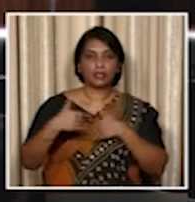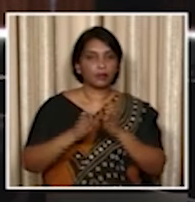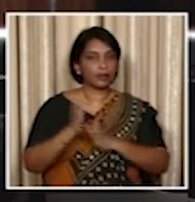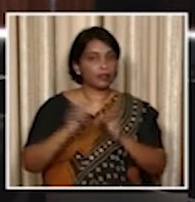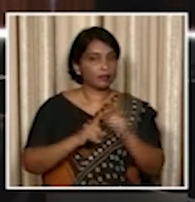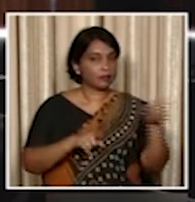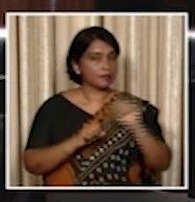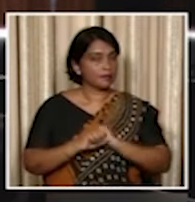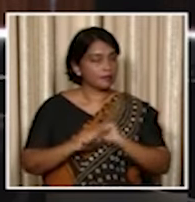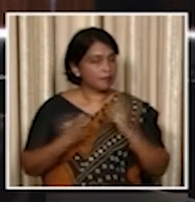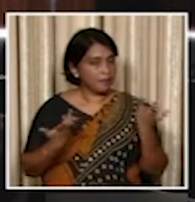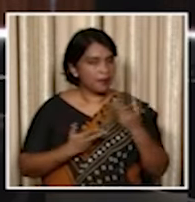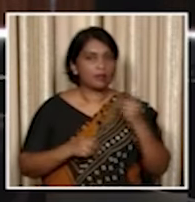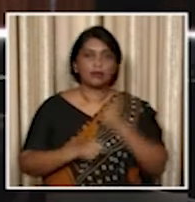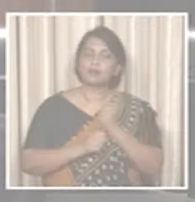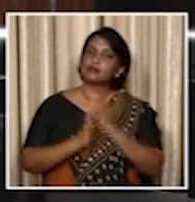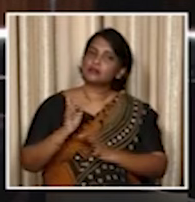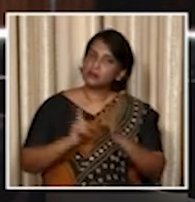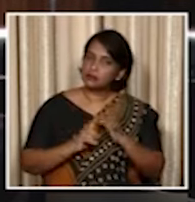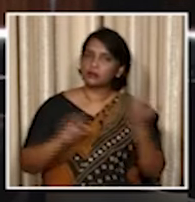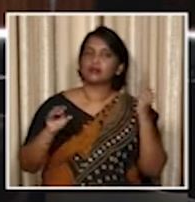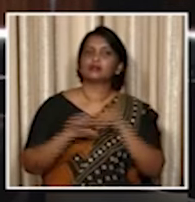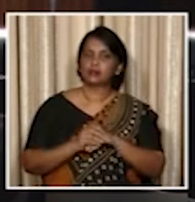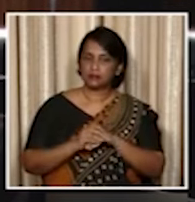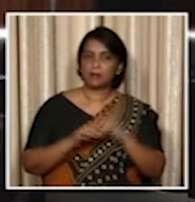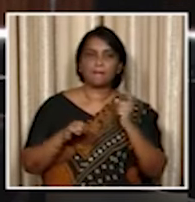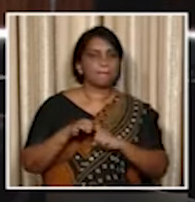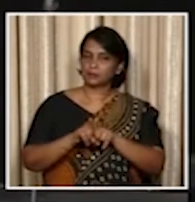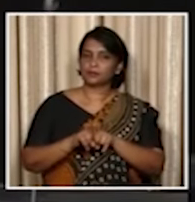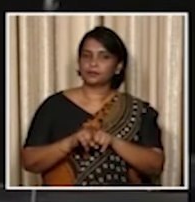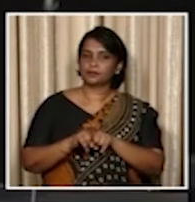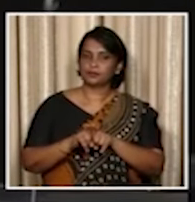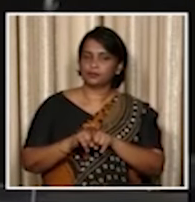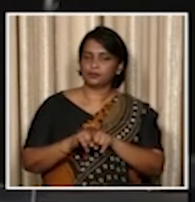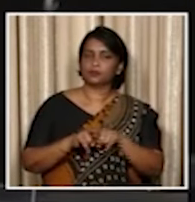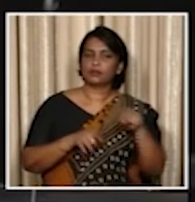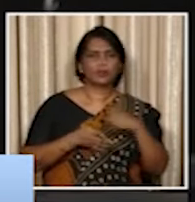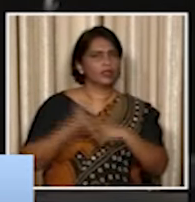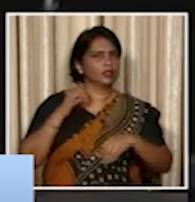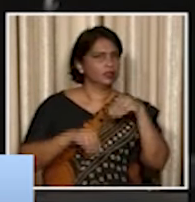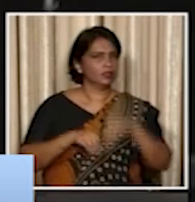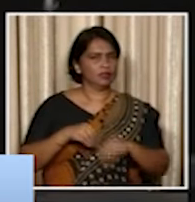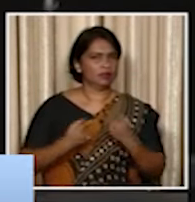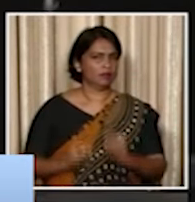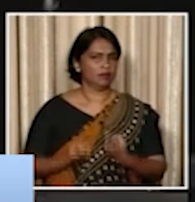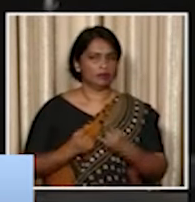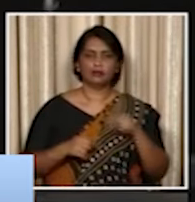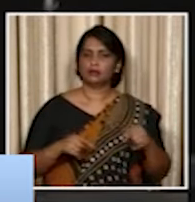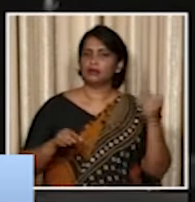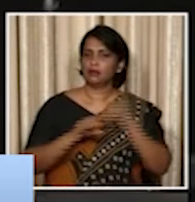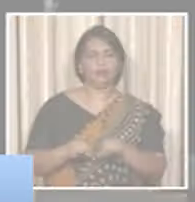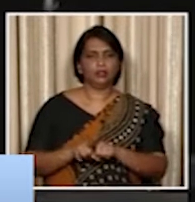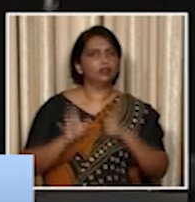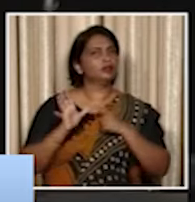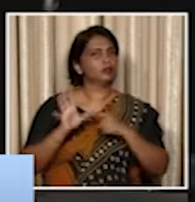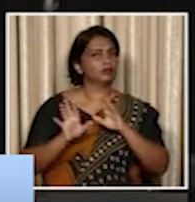නම් රාජ්‍ය අමාත්‍යවරයාට ඇරි ඇහිලා මේ ප්‍රශ්න වලට උත්තර දෙන්න කියන්නේ. මේ දේශපාලන අවශ්‍යතාවය මත මෙතන ඇවිල්ලා ප්‍රශ්න මතු කරන්න